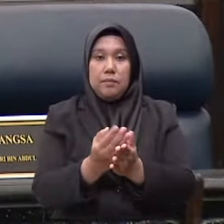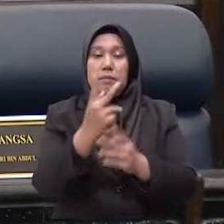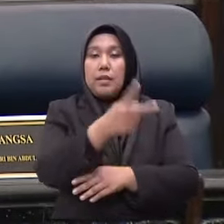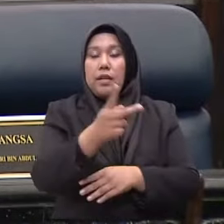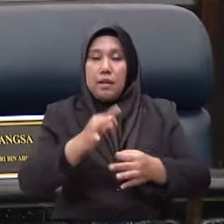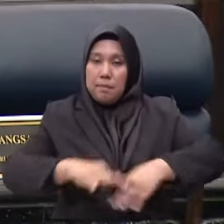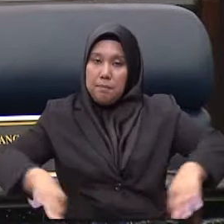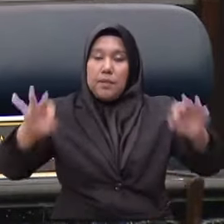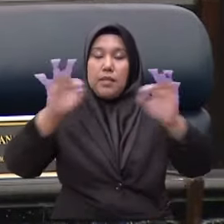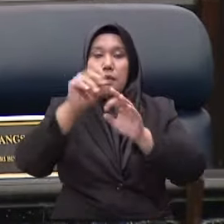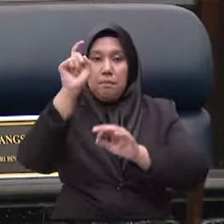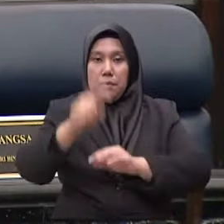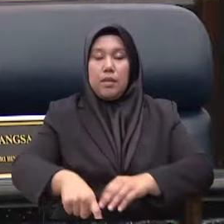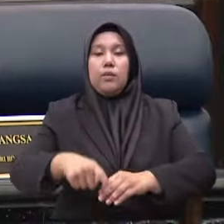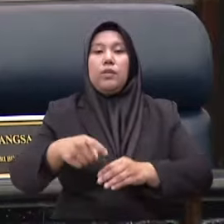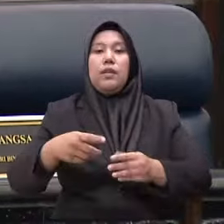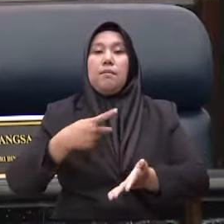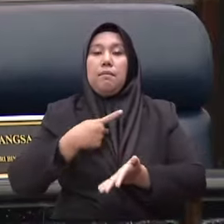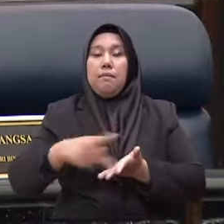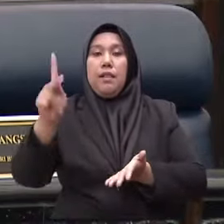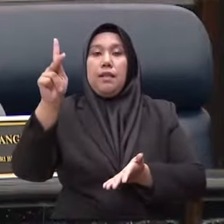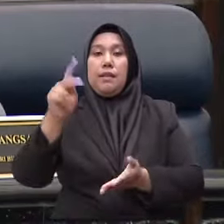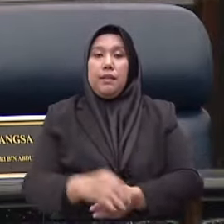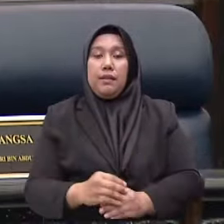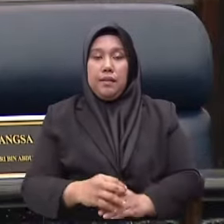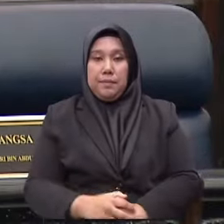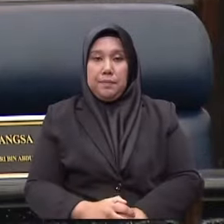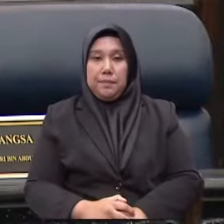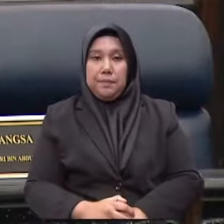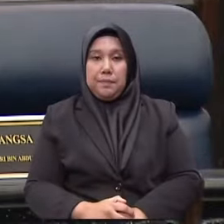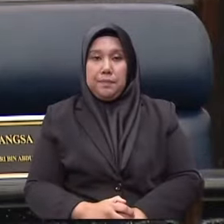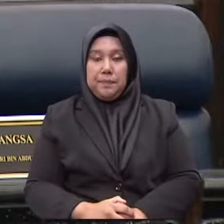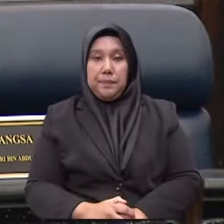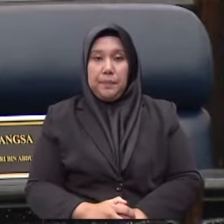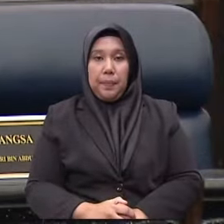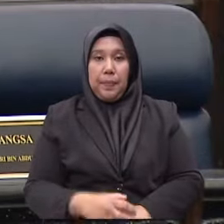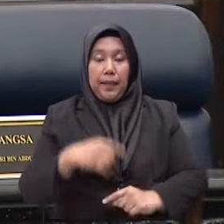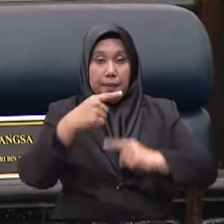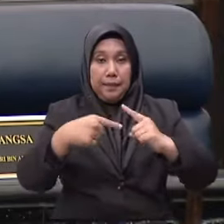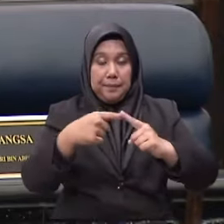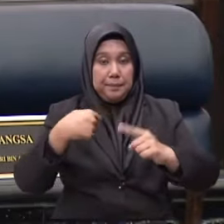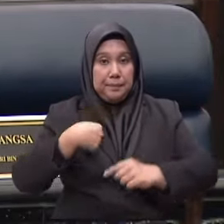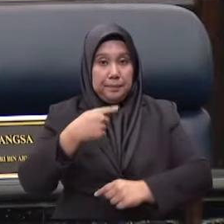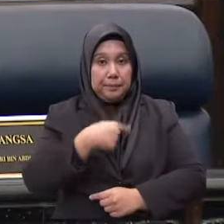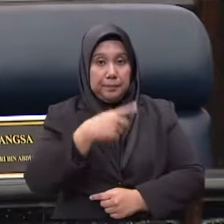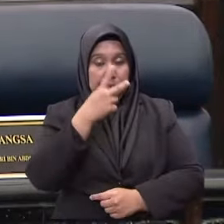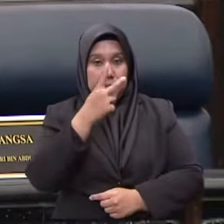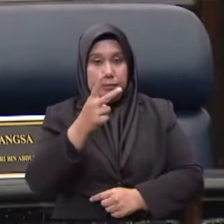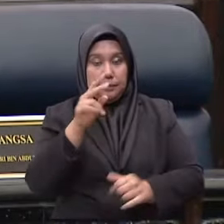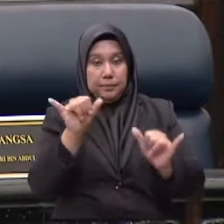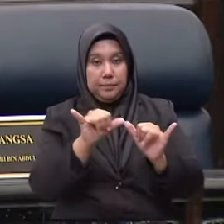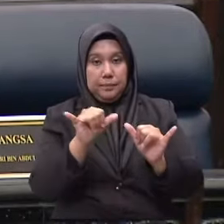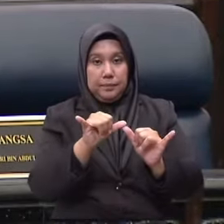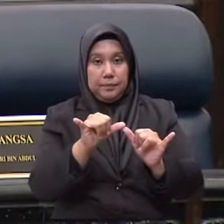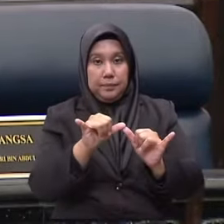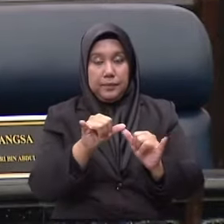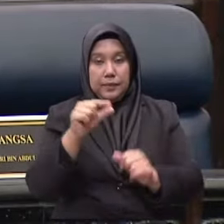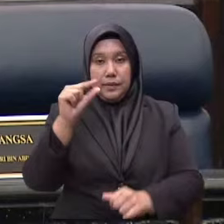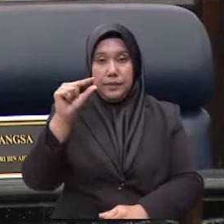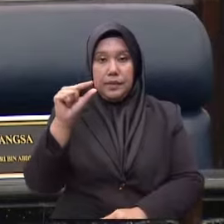dibelanjakan ini adalah kerana apabila kita melihat pengukuran perkembangan